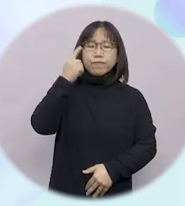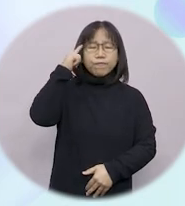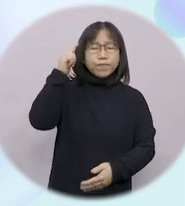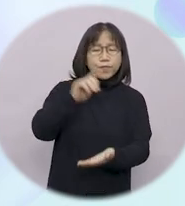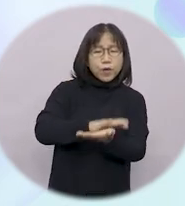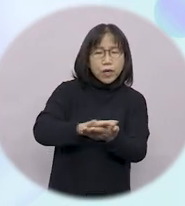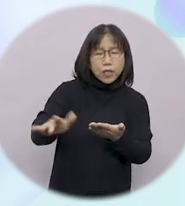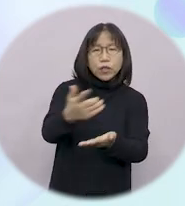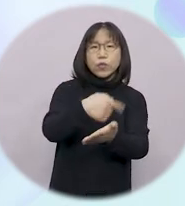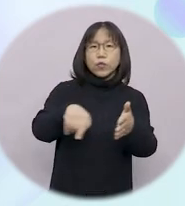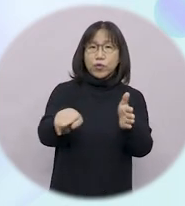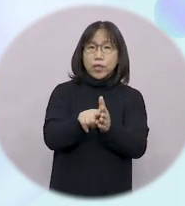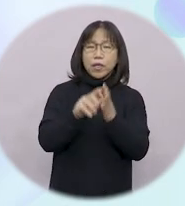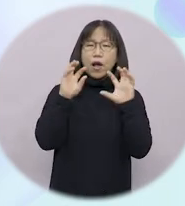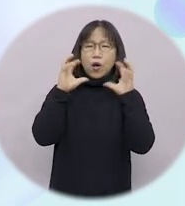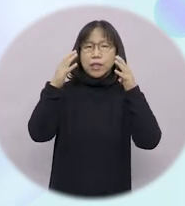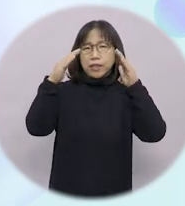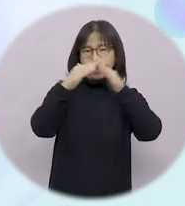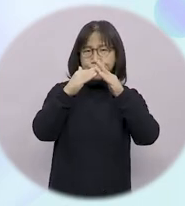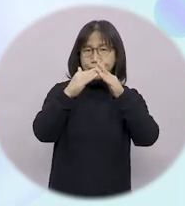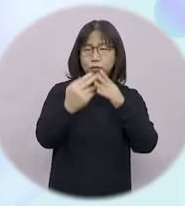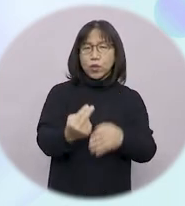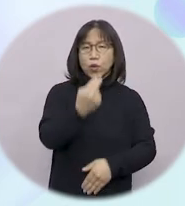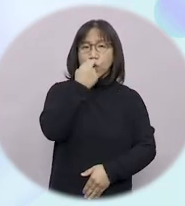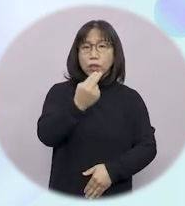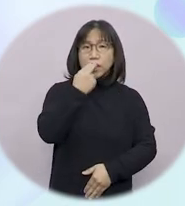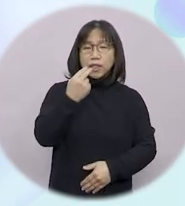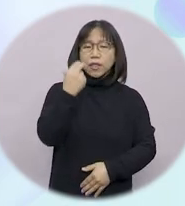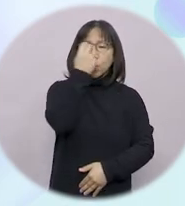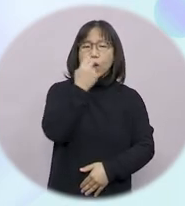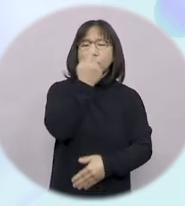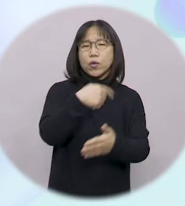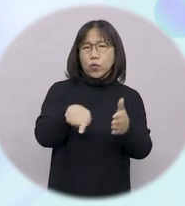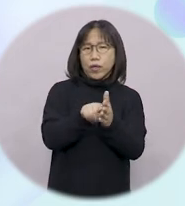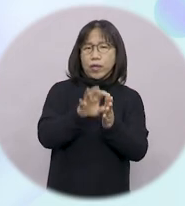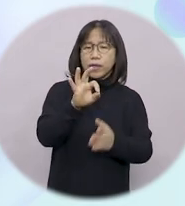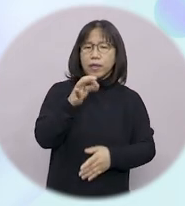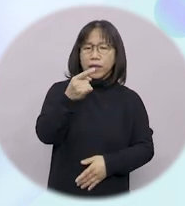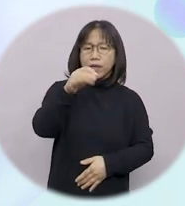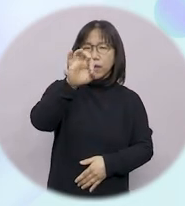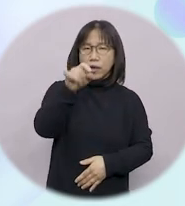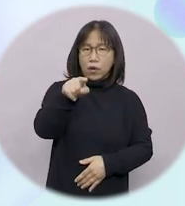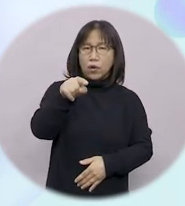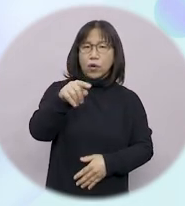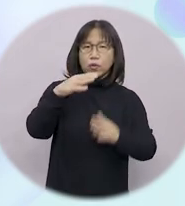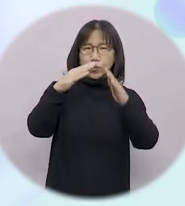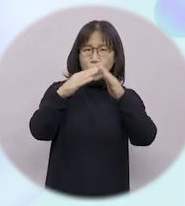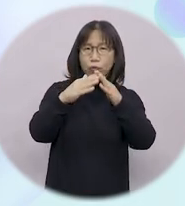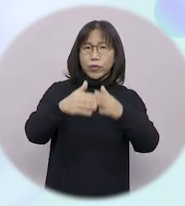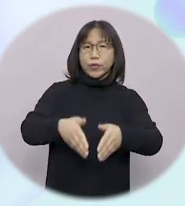다중 이용 시설의 공기질 관리를 위한 안심클릭 내어 존을 조성했습니다